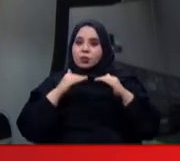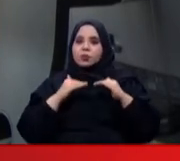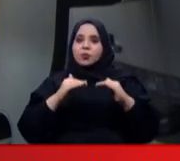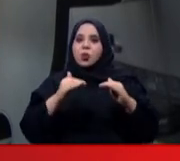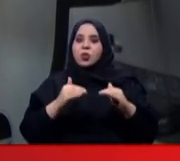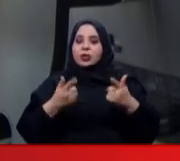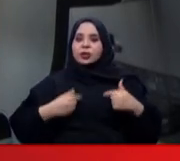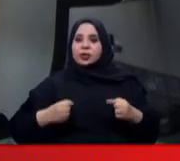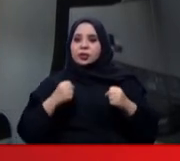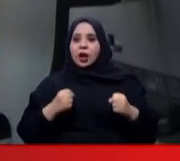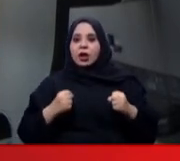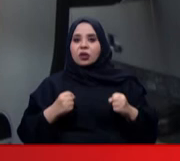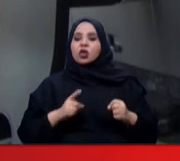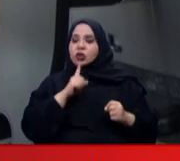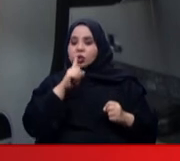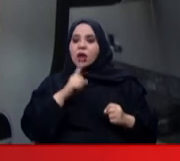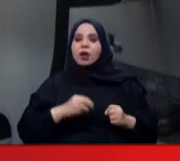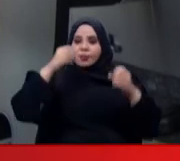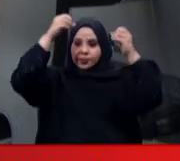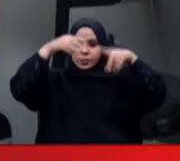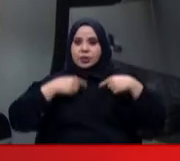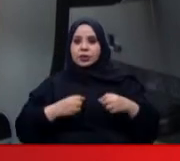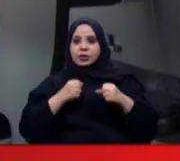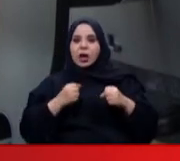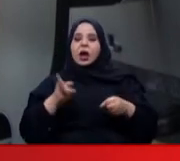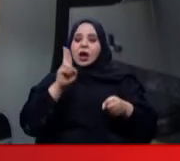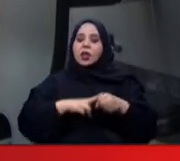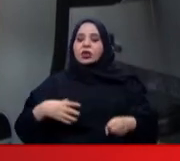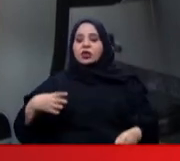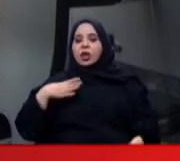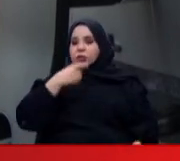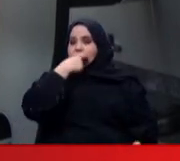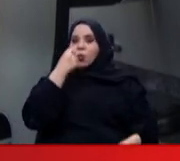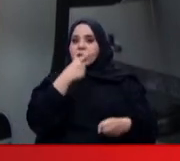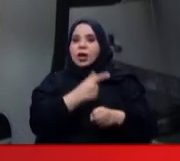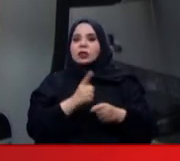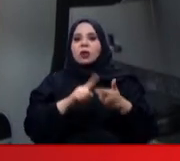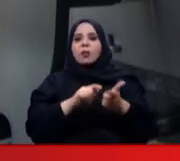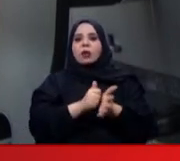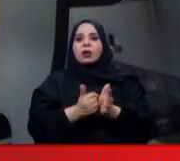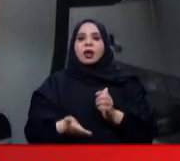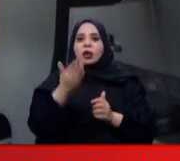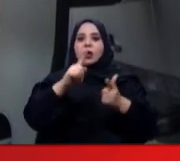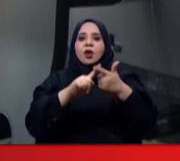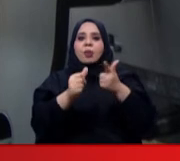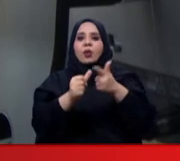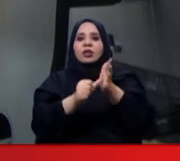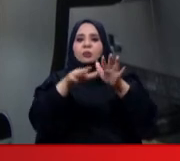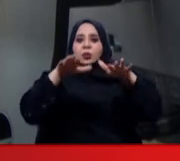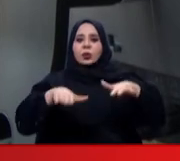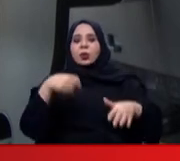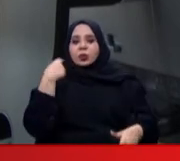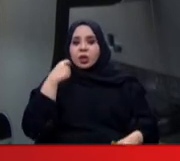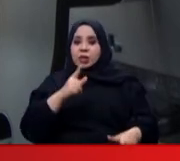وأمن الله على سموه بالصحة والعافية، وما يقوم به صاحب السمو الملكي الأمير سلمان بن حمد آل خليفة ولي العهد نائب القائد الأعلى النائب